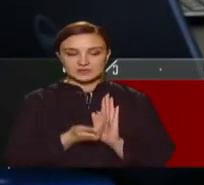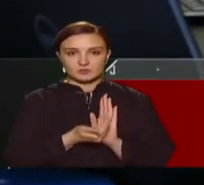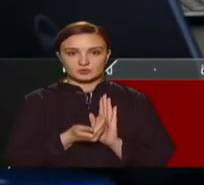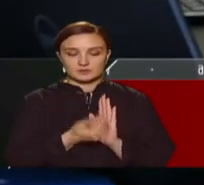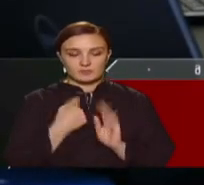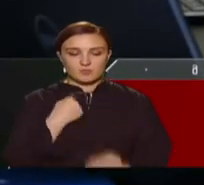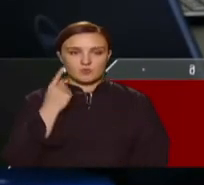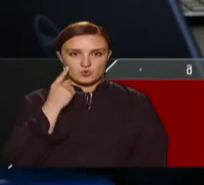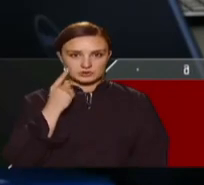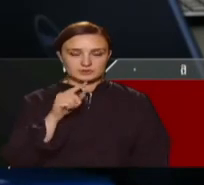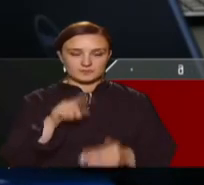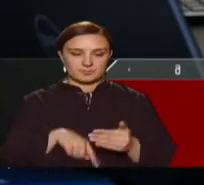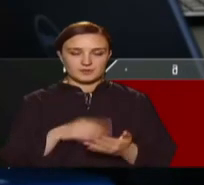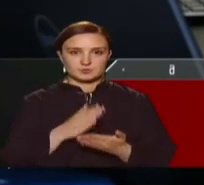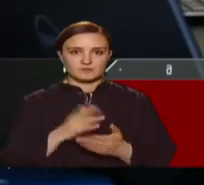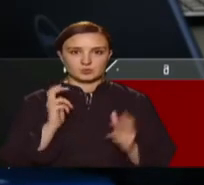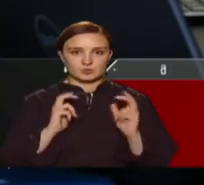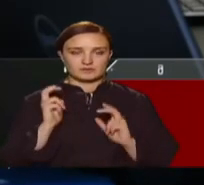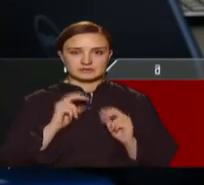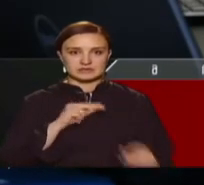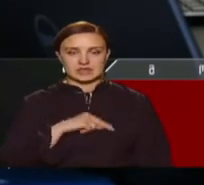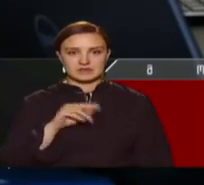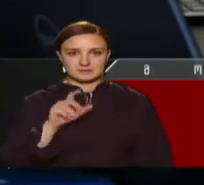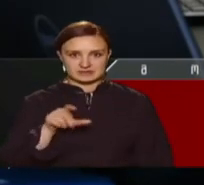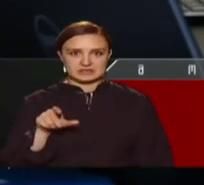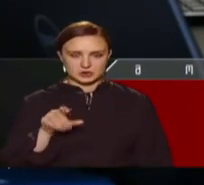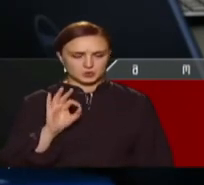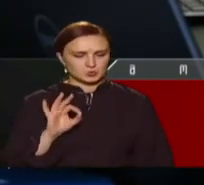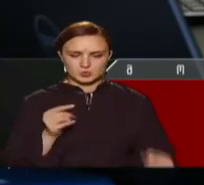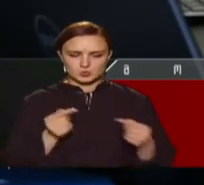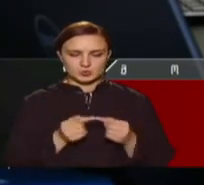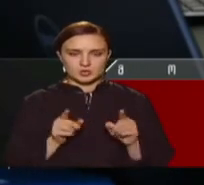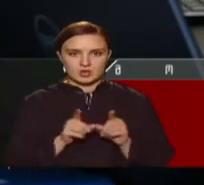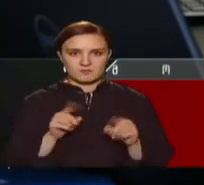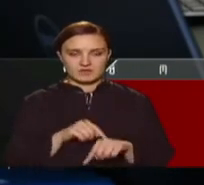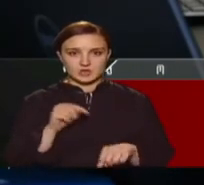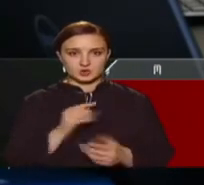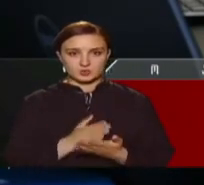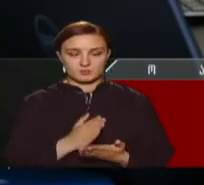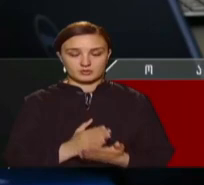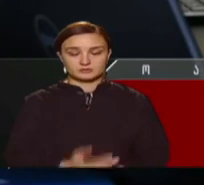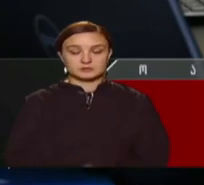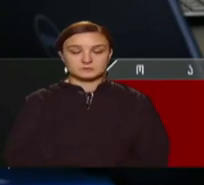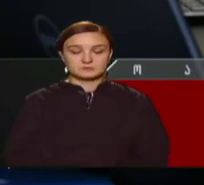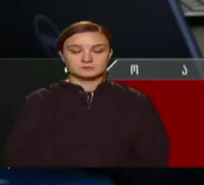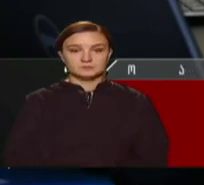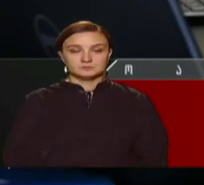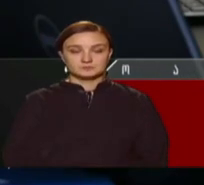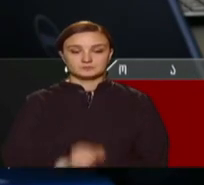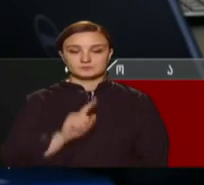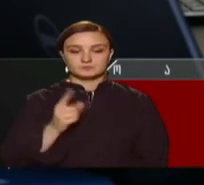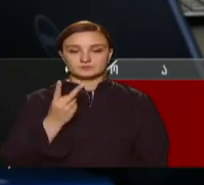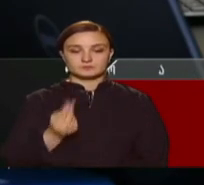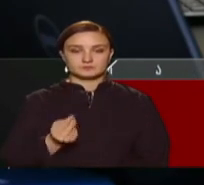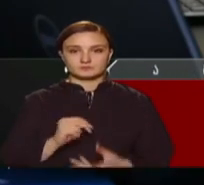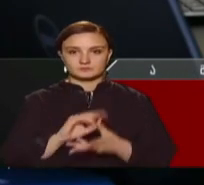და მგონია რომ და დარწმუნებული ვარ უნივერსიტეტის ადმინისტრაციასაც ზუსტად ესეთივე განწყობა აქვს, მაგრამ ორ